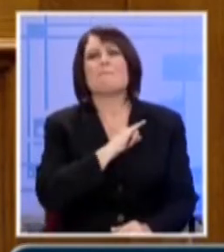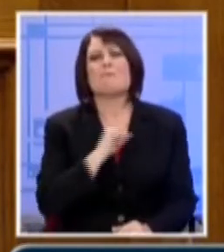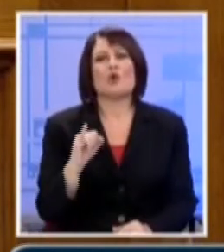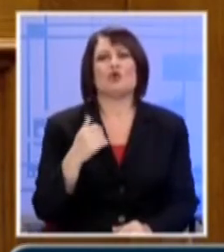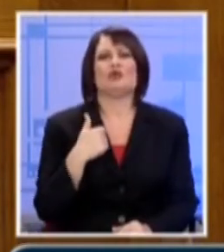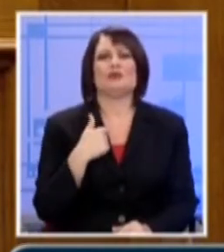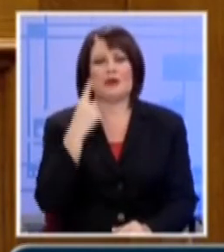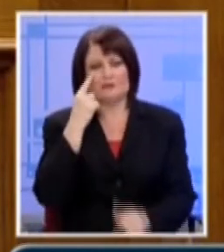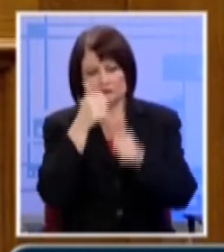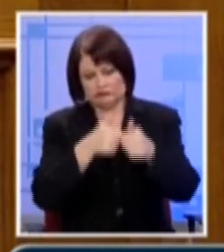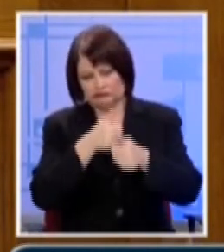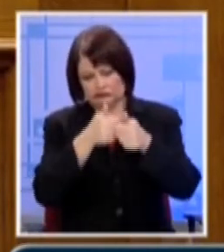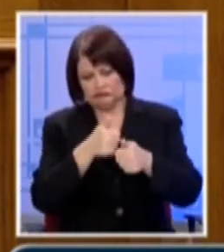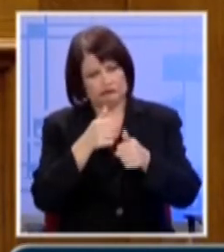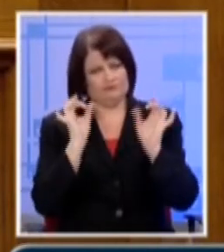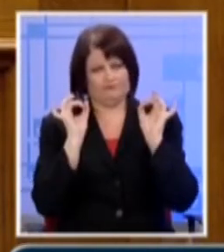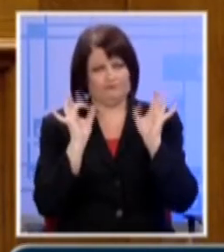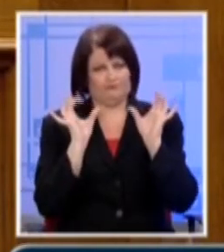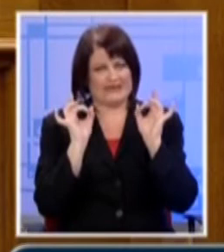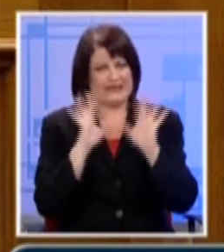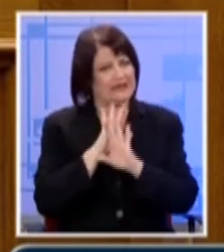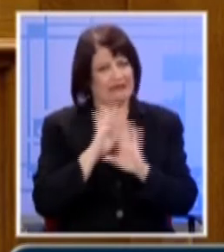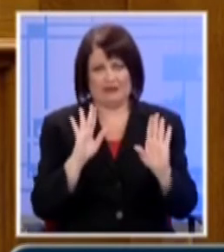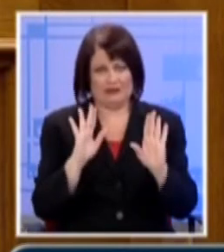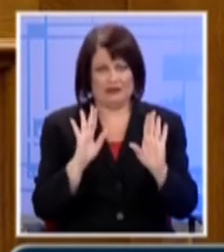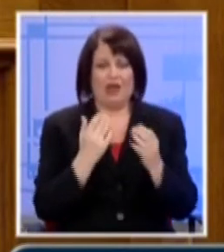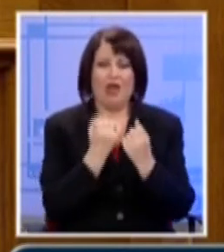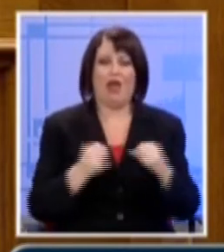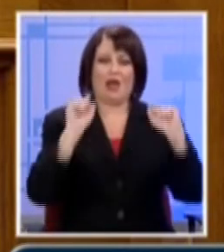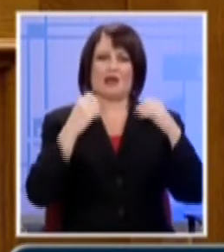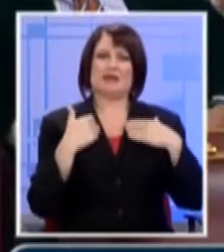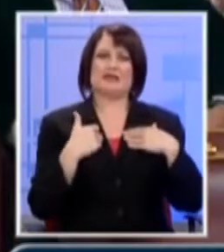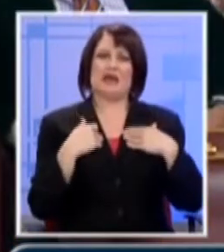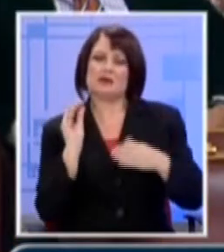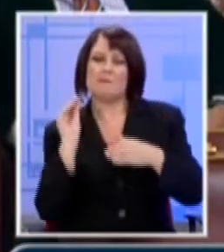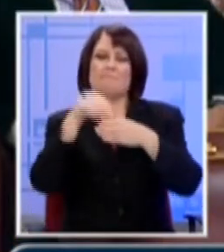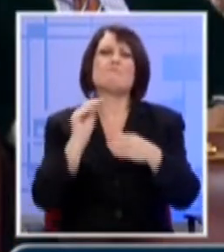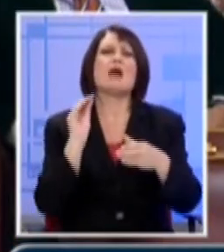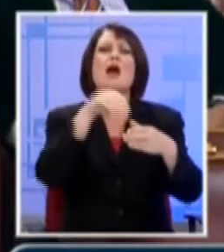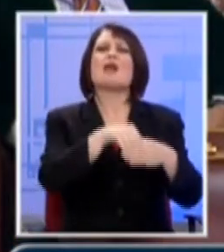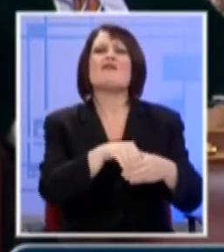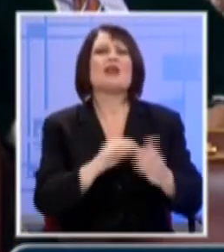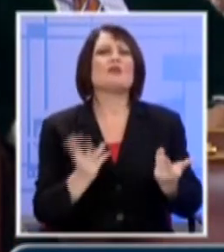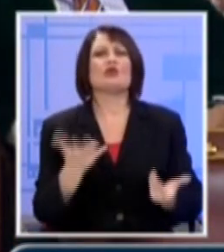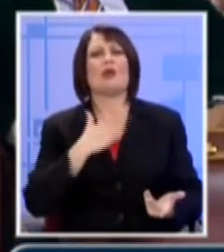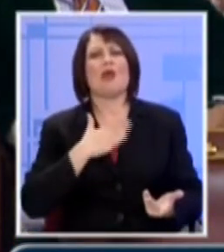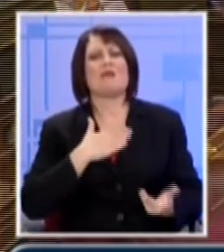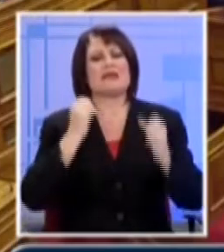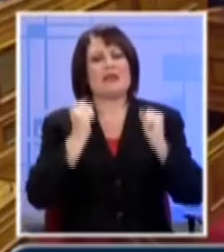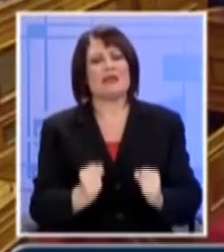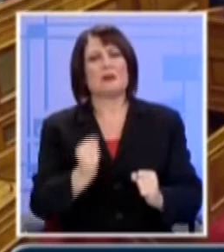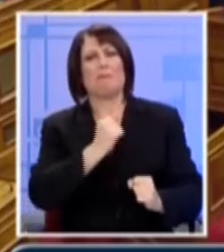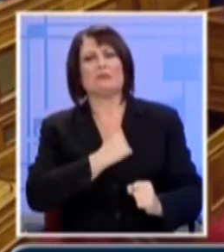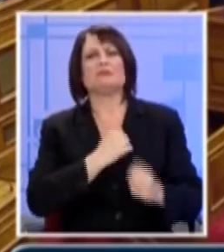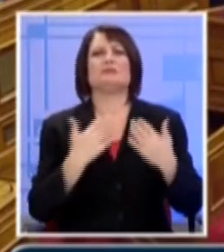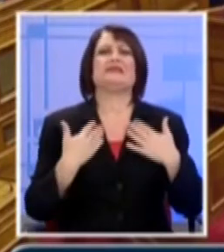γίνει παρακολουθηματική δύναμη κανενός. Με αυτοτέλεια παρεμβαίνουμε στα πράγματα. Με τις δικές μας θέσεις, με